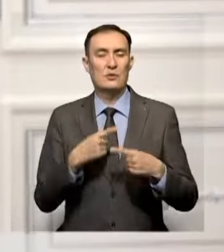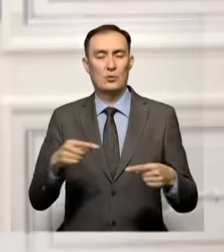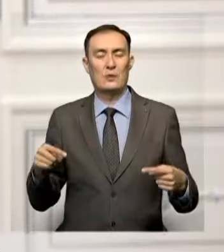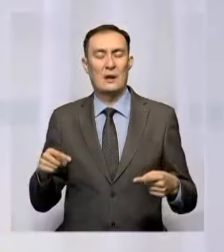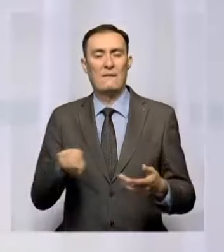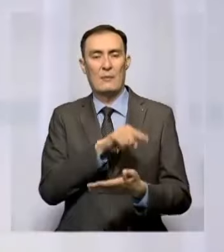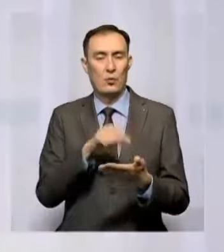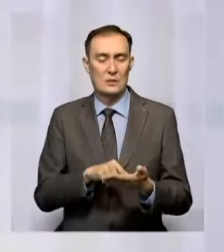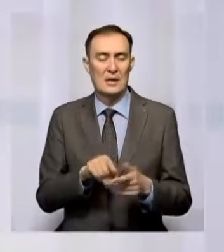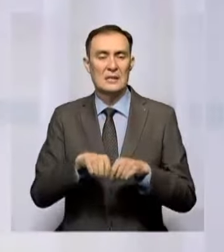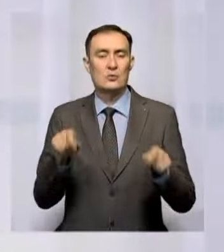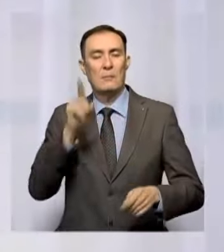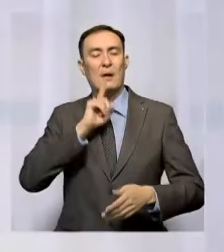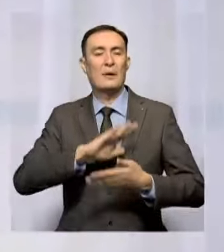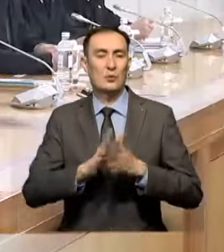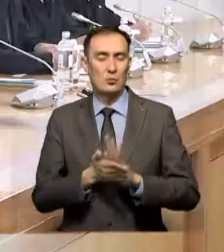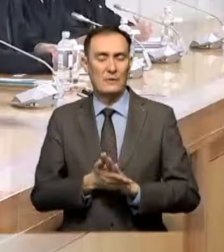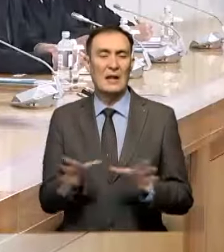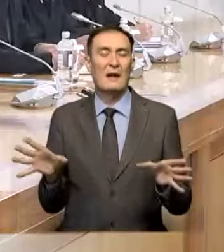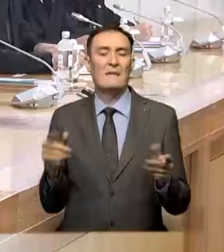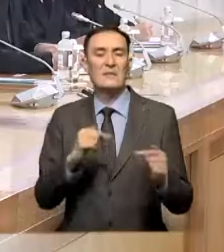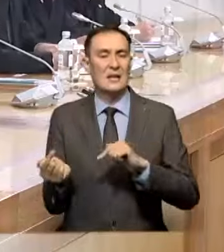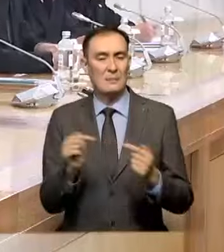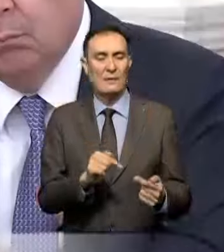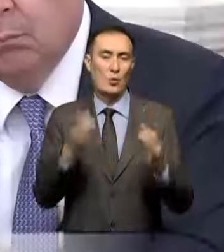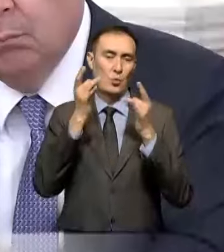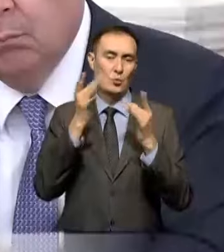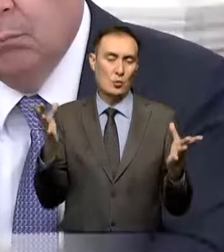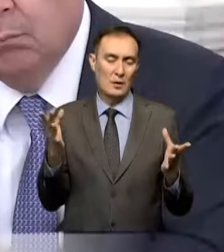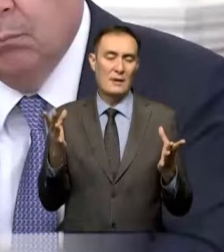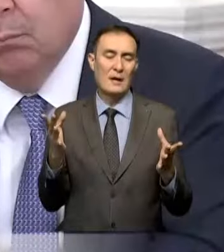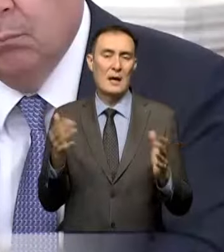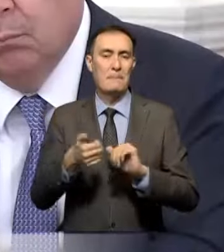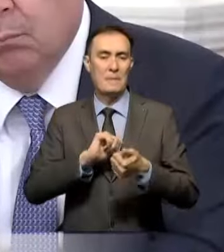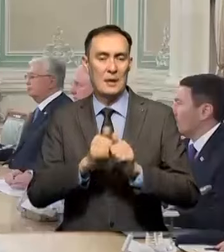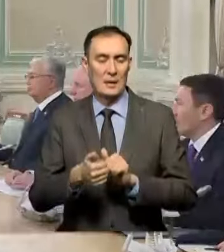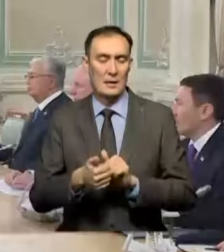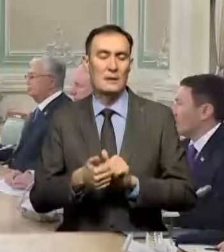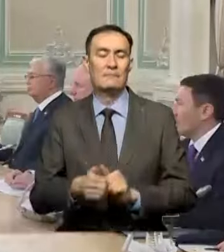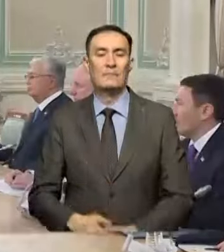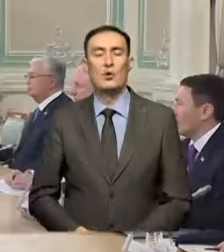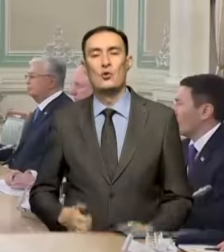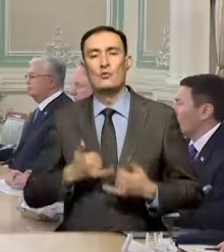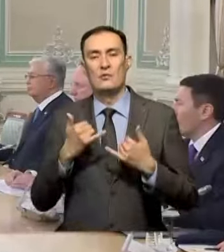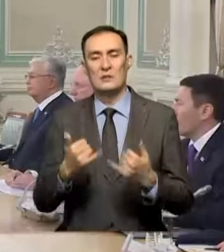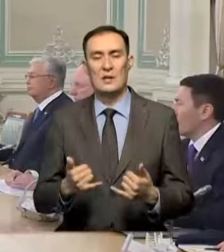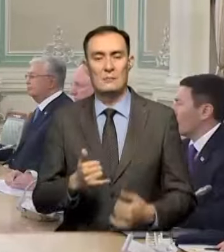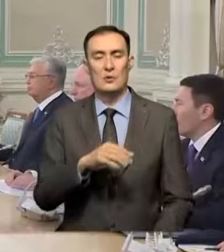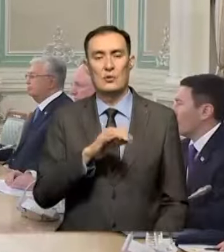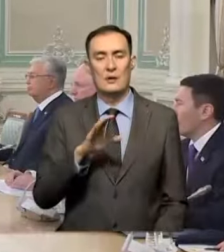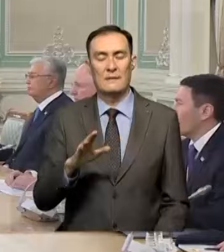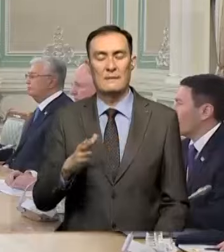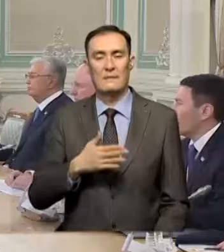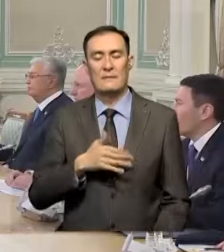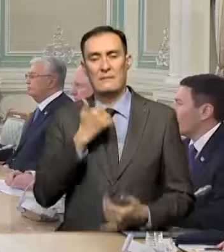областях создаются благоприятные условия для взаимного культурно-гуманитарного обмена. Уважаемый Касым Жомарт Кемелевич,